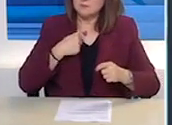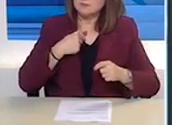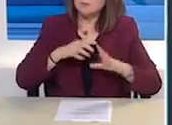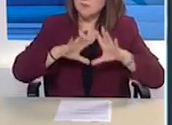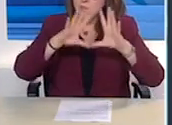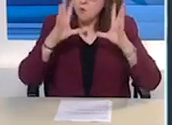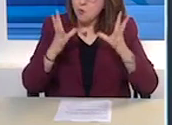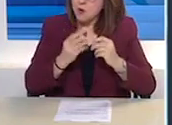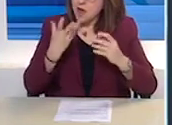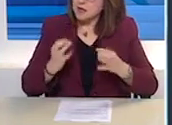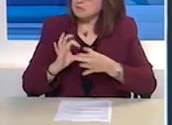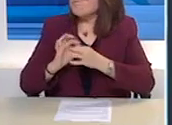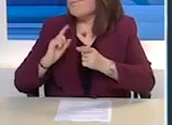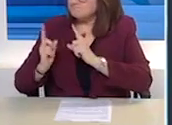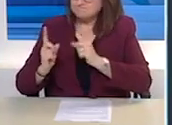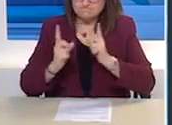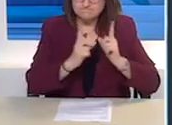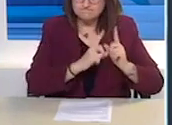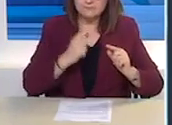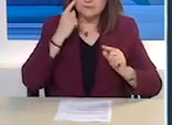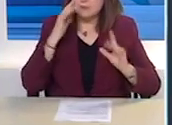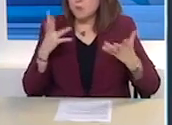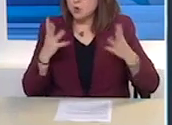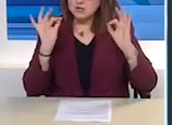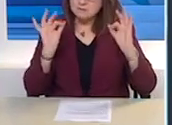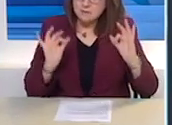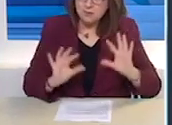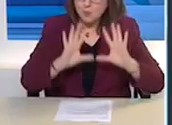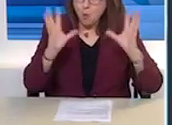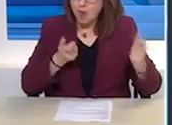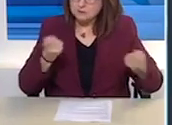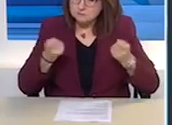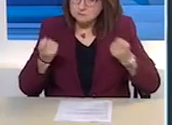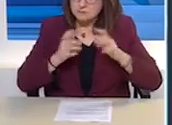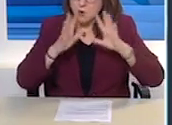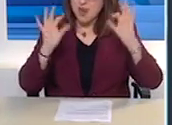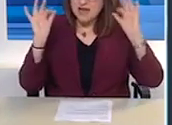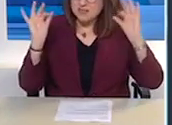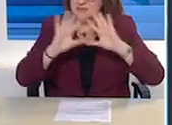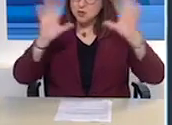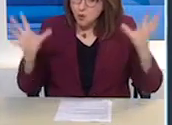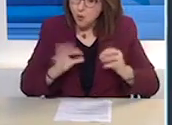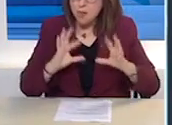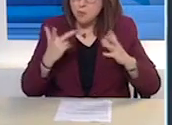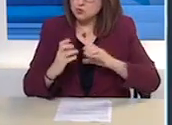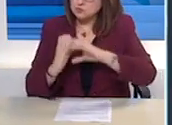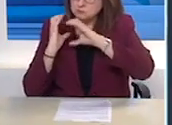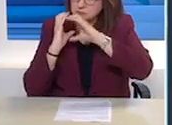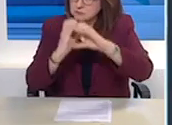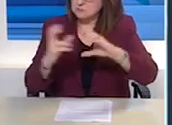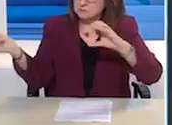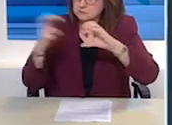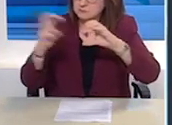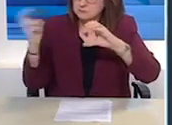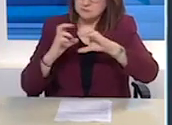τους εμπλεκόμενους φορείς. Οριστικοποίησαμε λεπτομέρειες που αφορούν στην εκένωση και στη μεταφορά των επιβατών. Απλά για